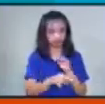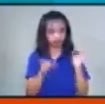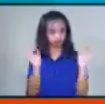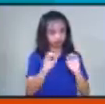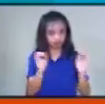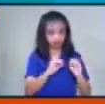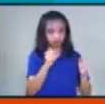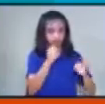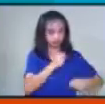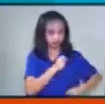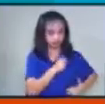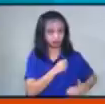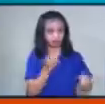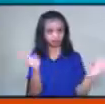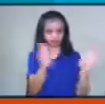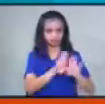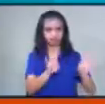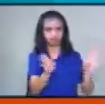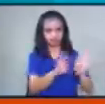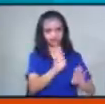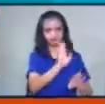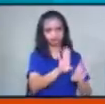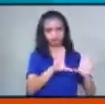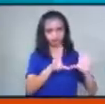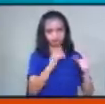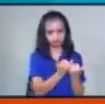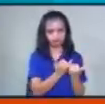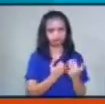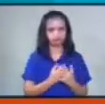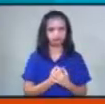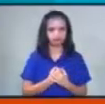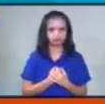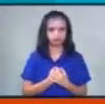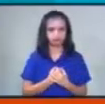SJ, magsasara na po ang inyong pong kumpanya, sir.